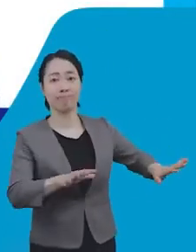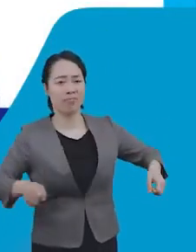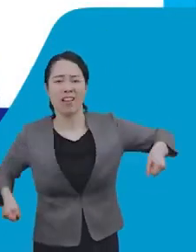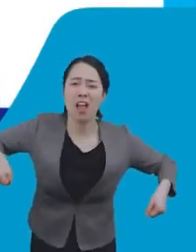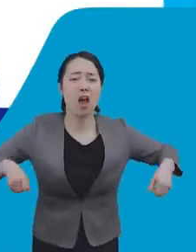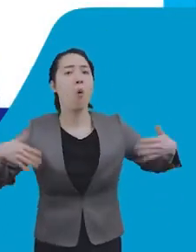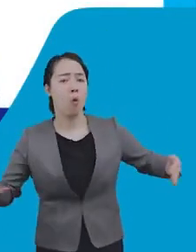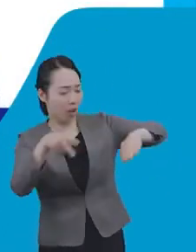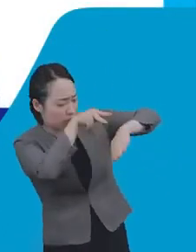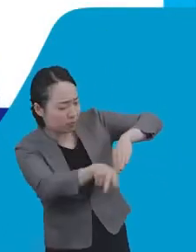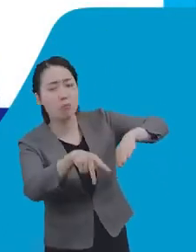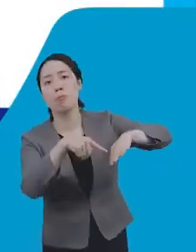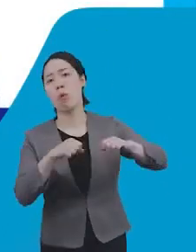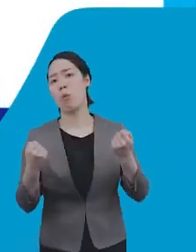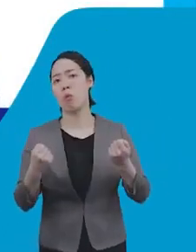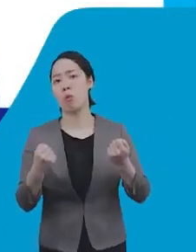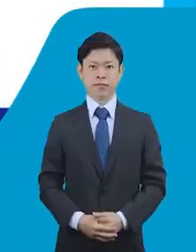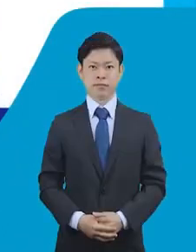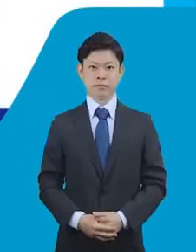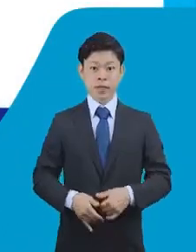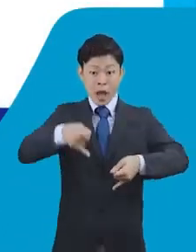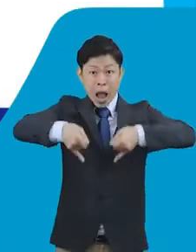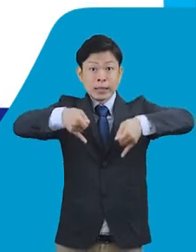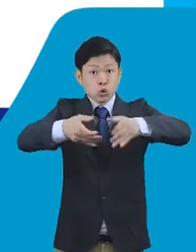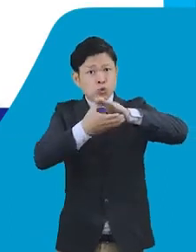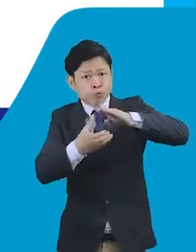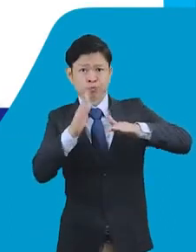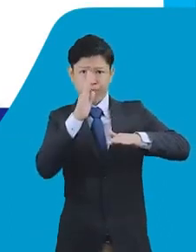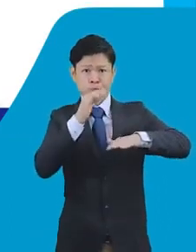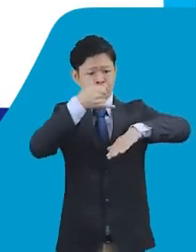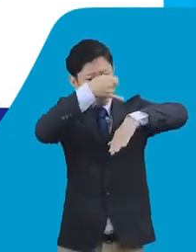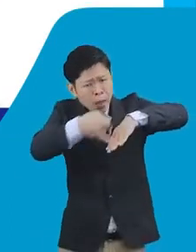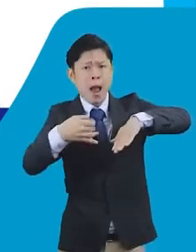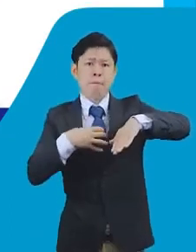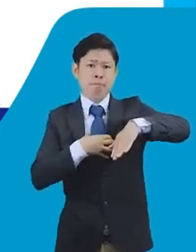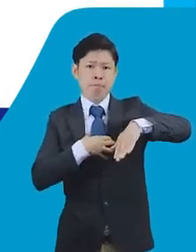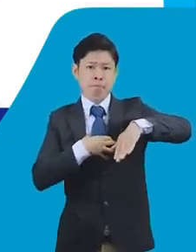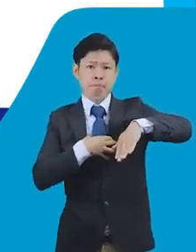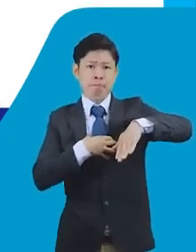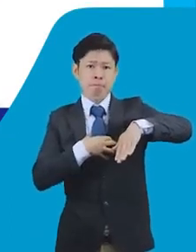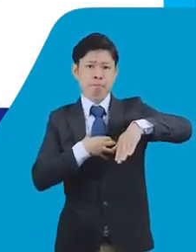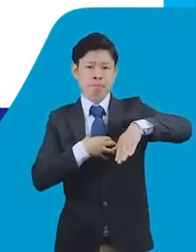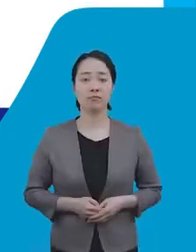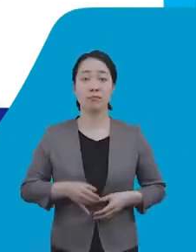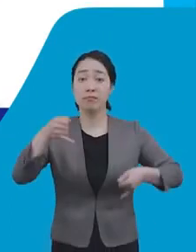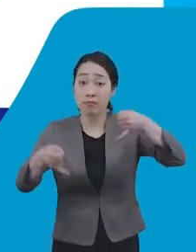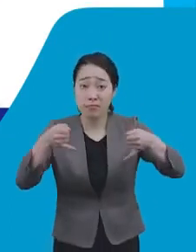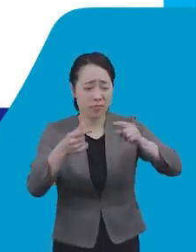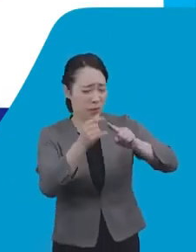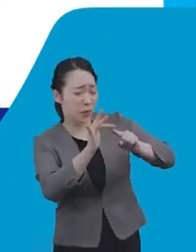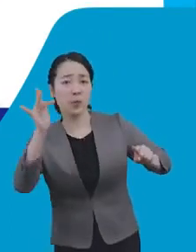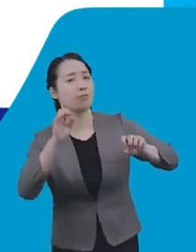behind as it may hinder evacuation or damage the slide. ハイヒールは脱いでください。先の尖ったものはスライドを破損する恐れがあります。